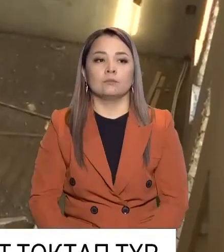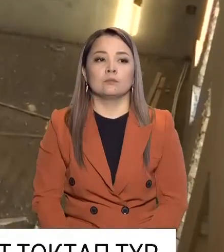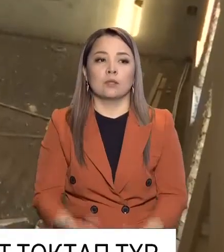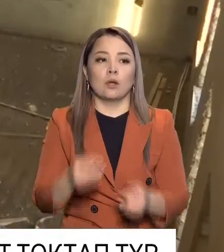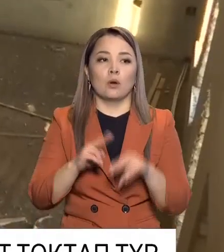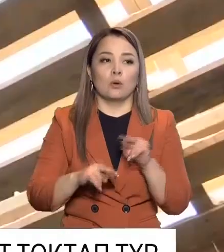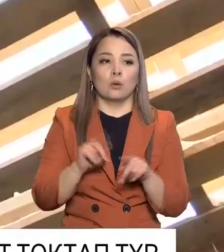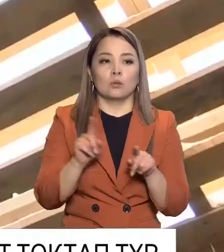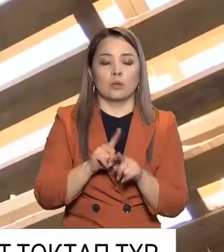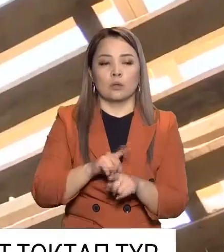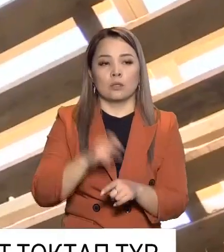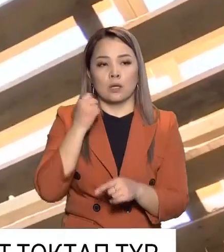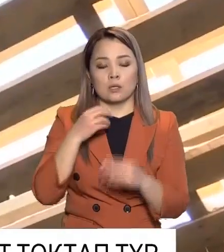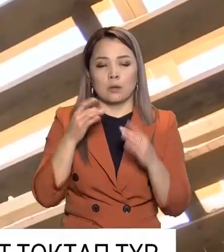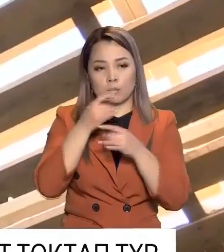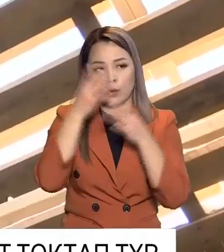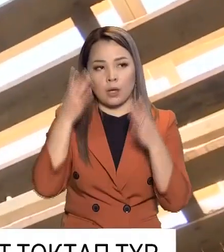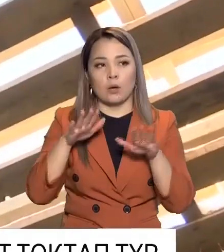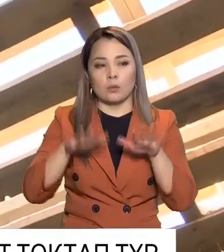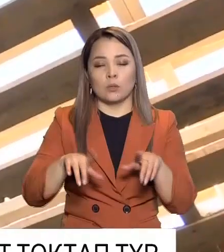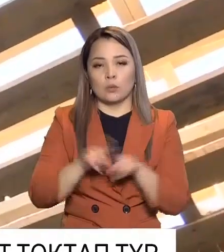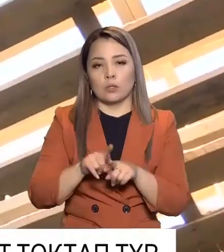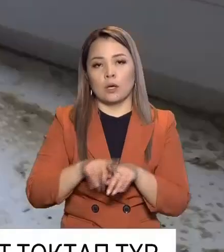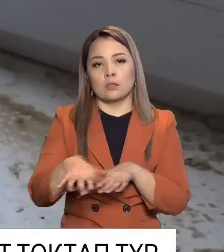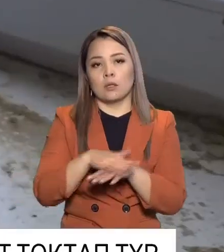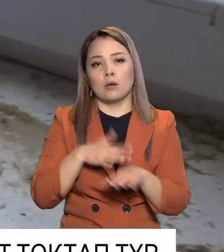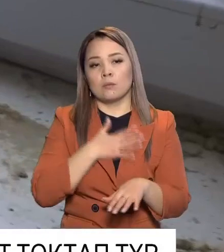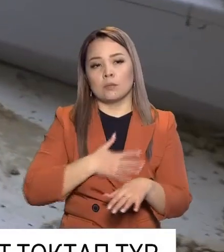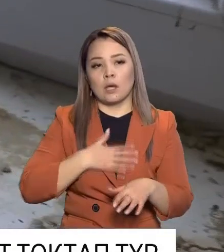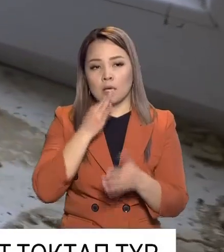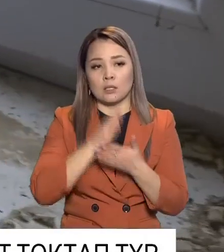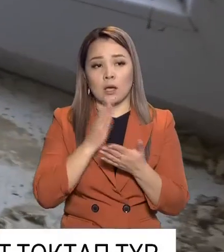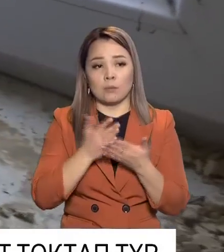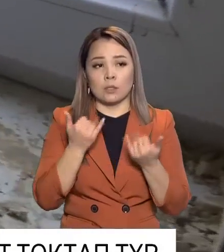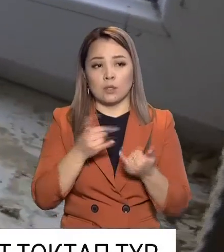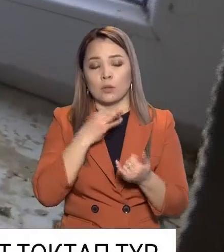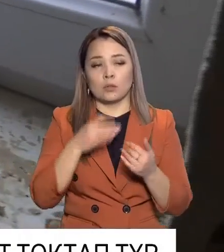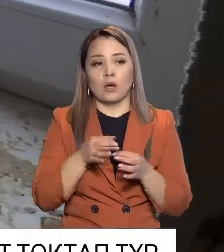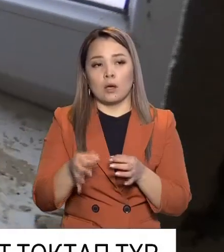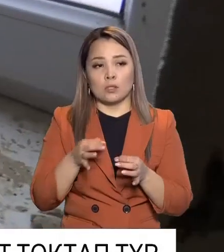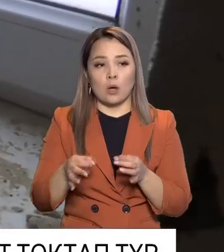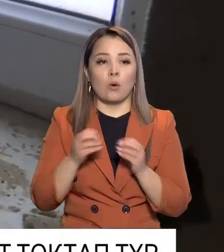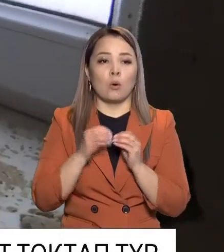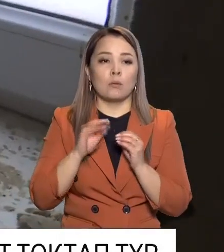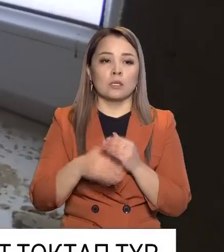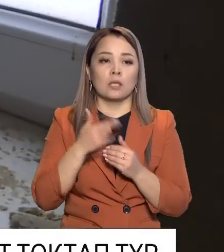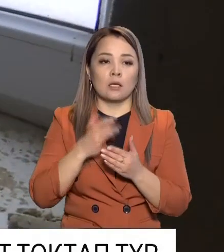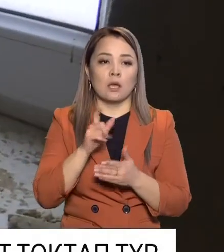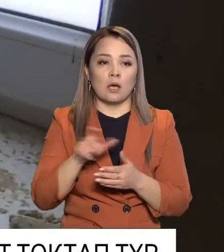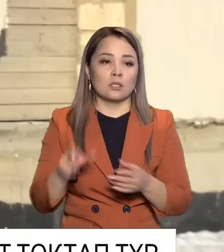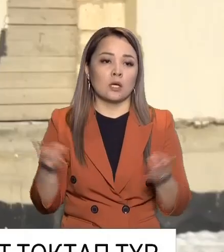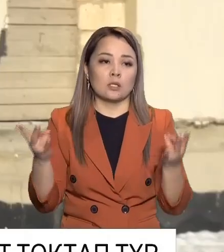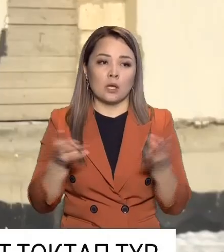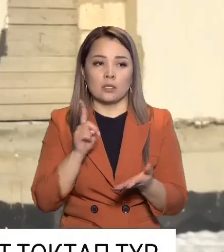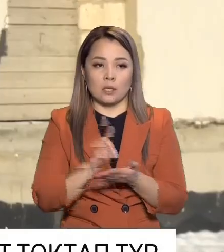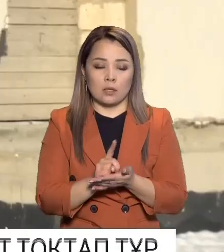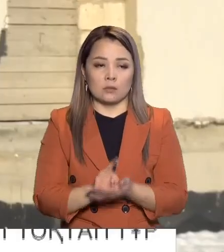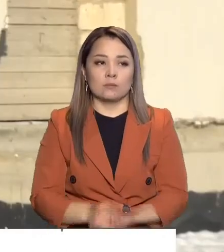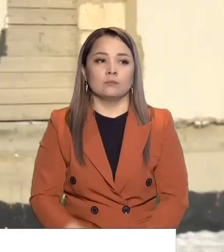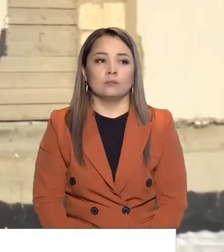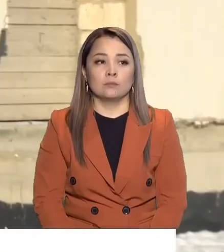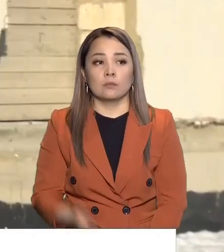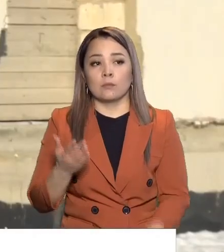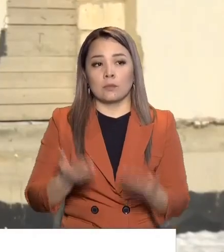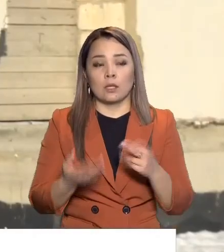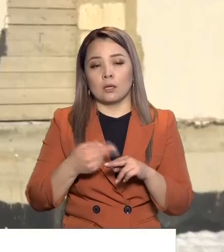Құрылысы жыр болған мәдениет ошағы тек сартоғайлықтар үшін ғана емес, іргедегі бірнеше ауылдың 10 мыңнан астам халқына қажет. Егер осы бір